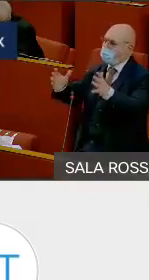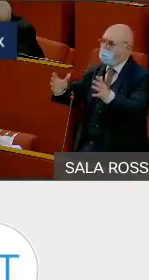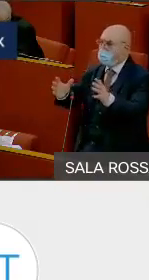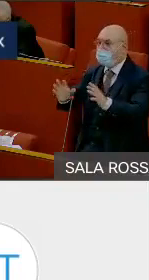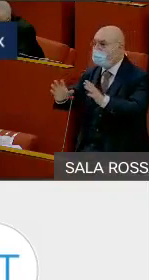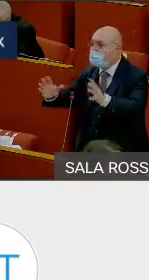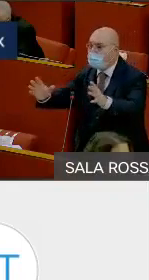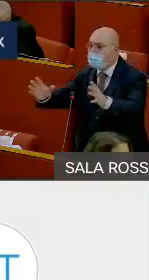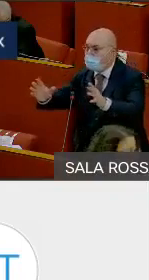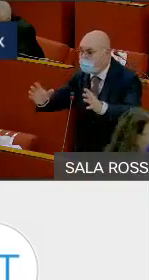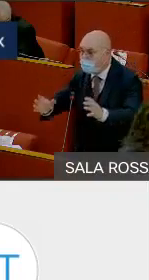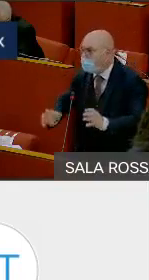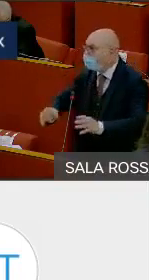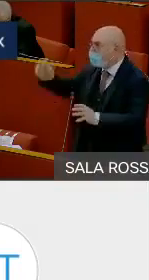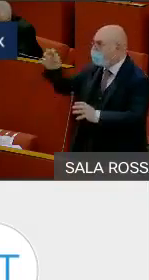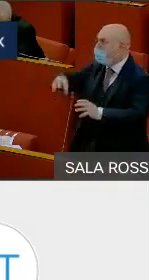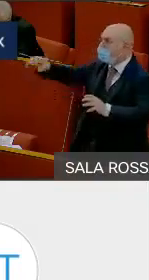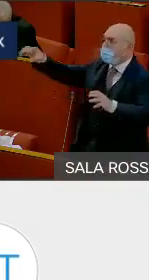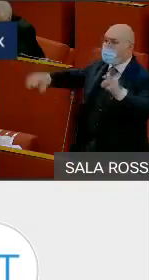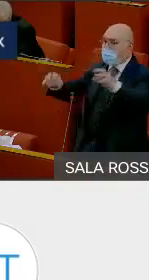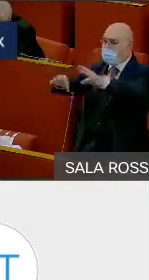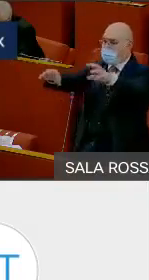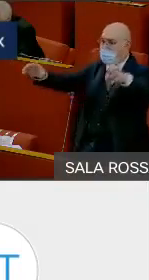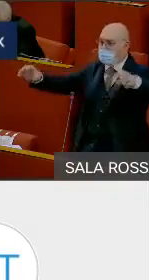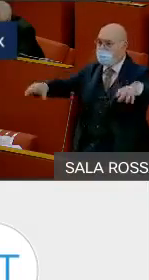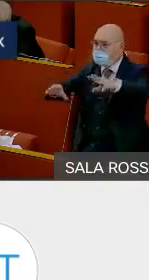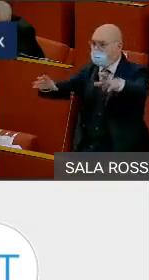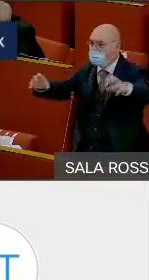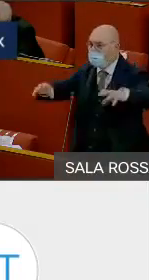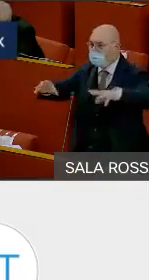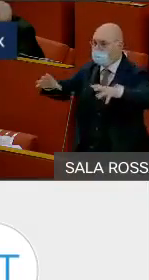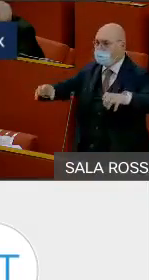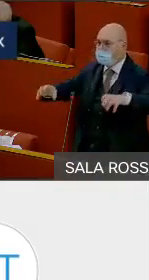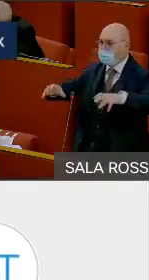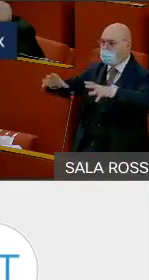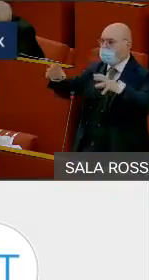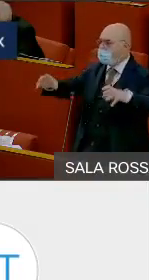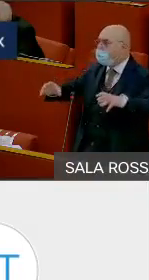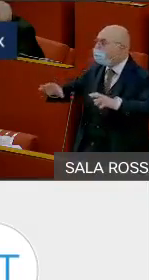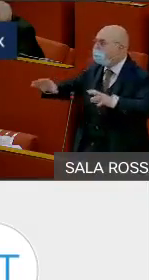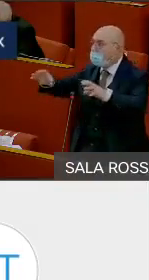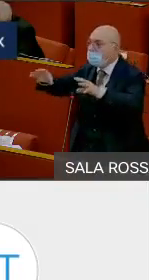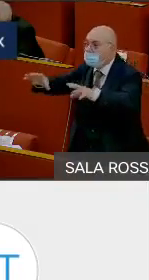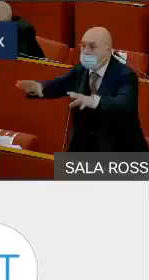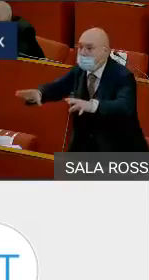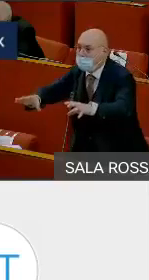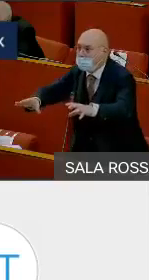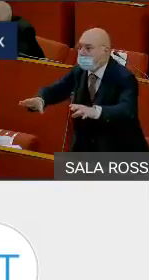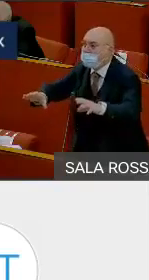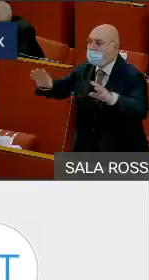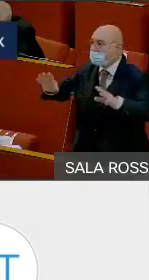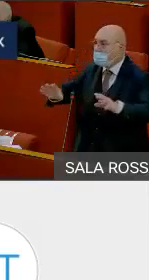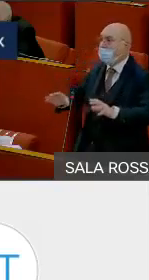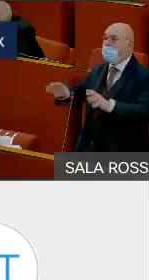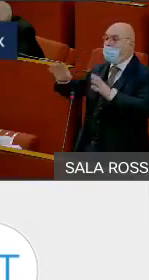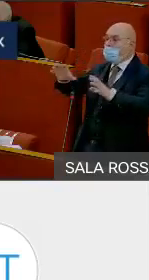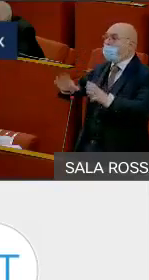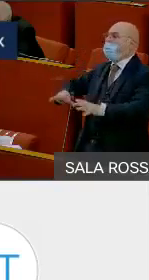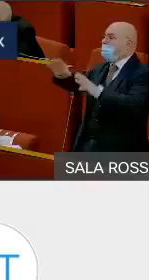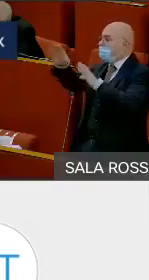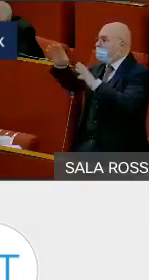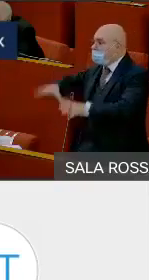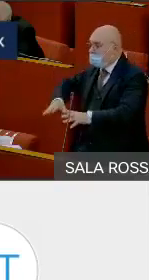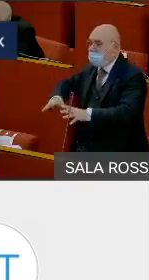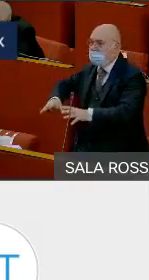va bene ma non mi pare che gli atterraggi preparati dal gruppo degli architetti che abbiano queste caratteristiche no lì